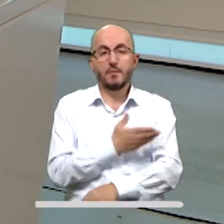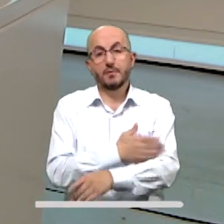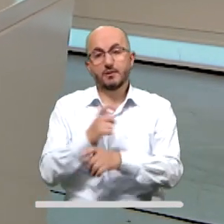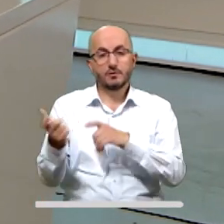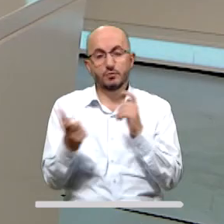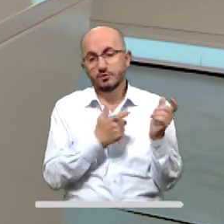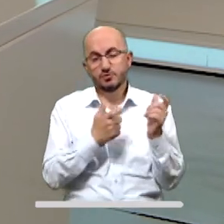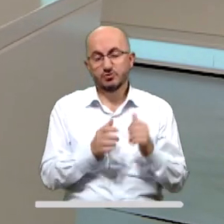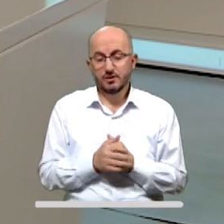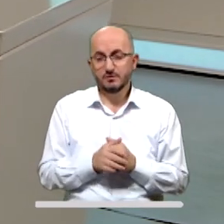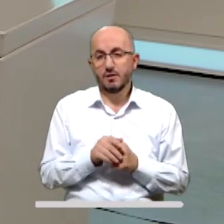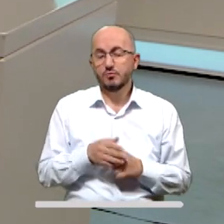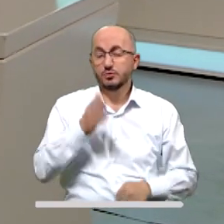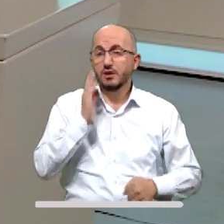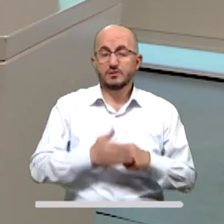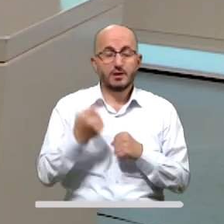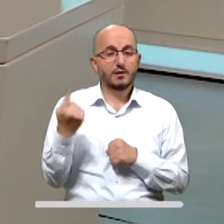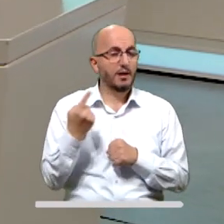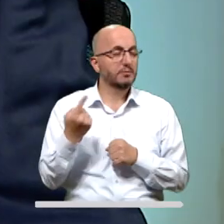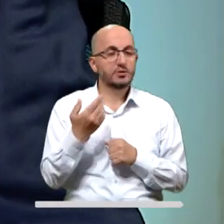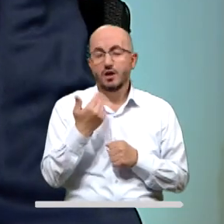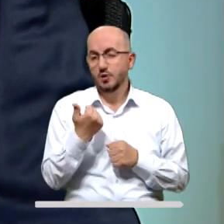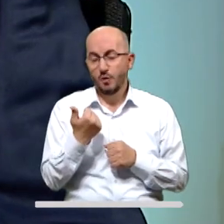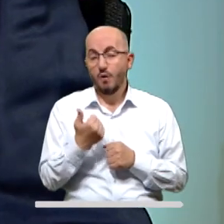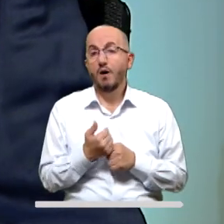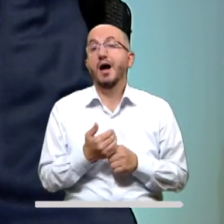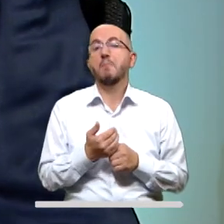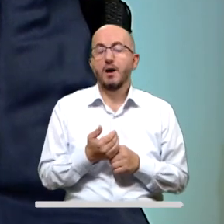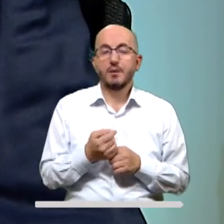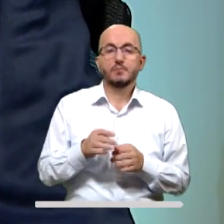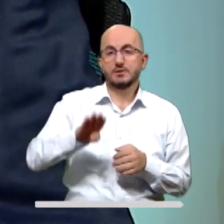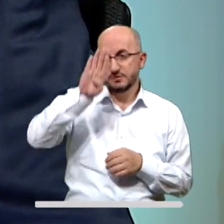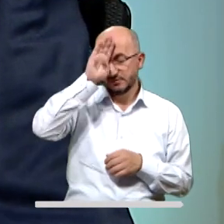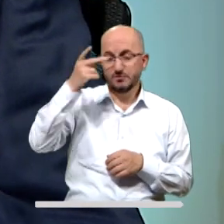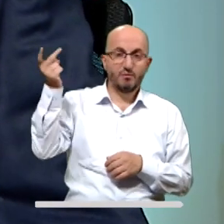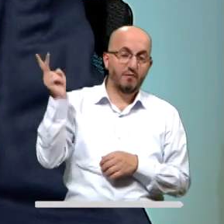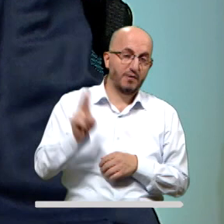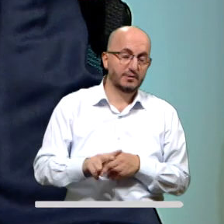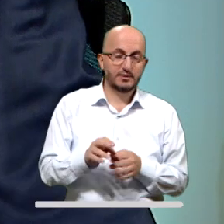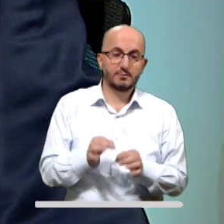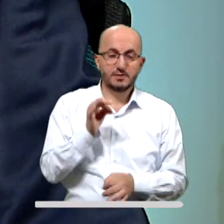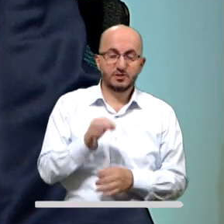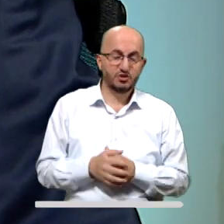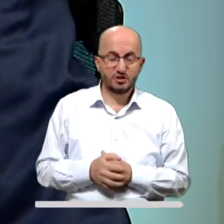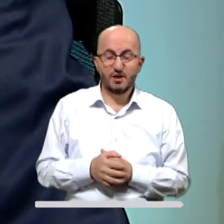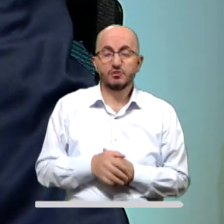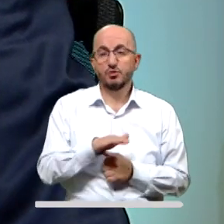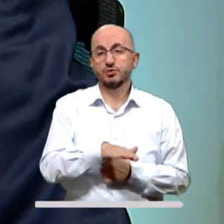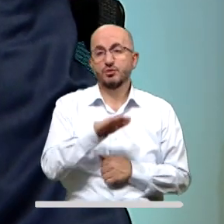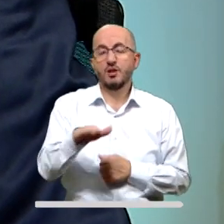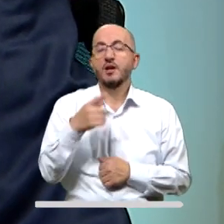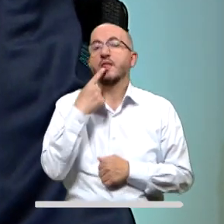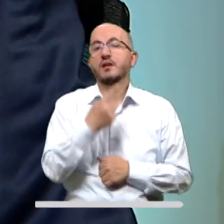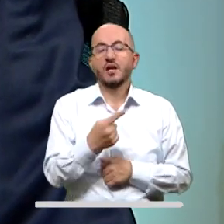memleketimize götüreceğiz. Bunu yasaklayan bir şey yok. Ama mesela bir adam İstanbul'da vefat eden birisi, çocuklarına dese